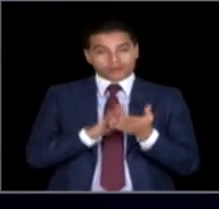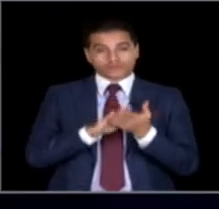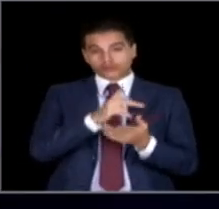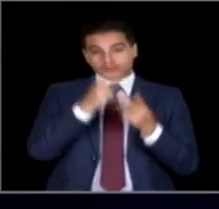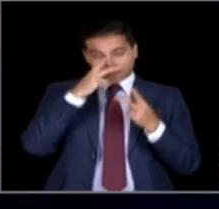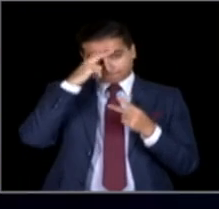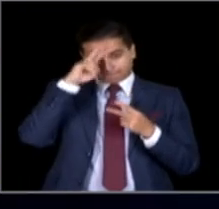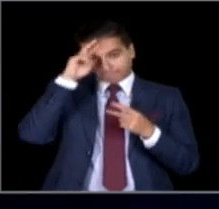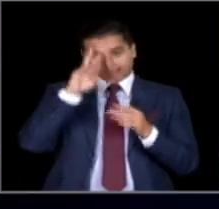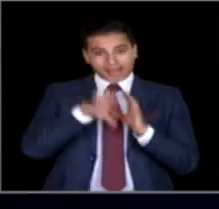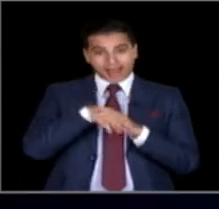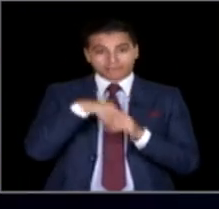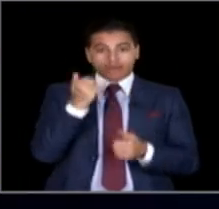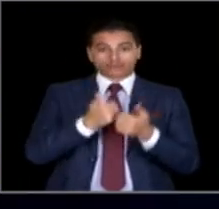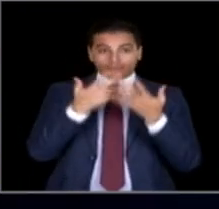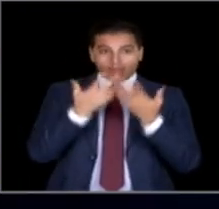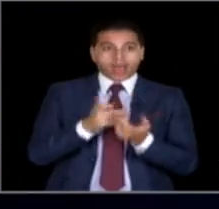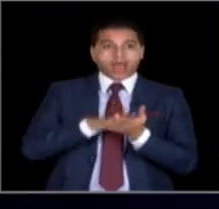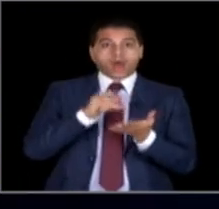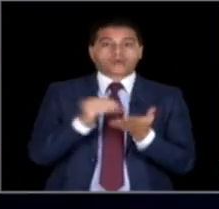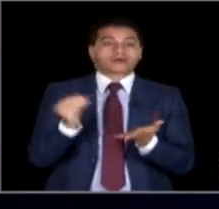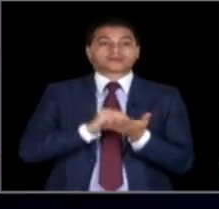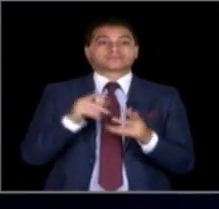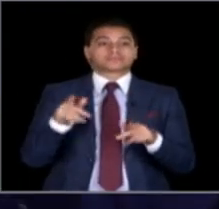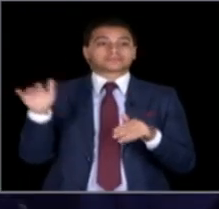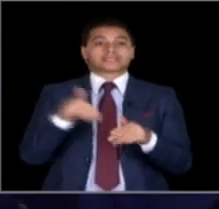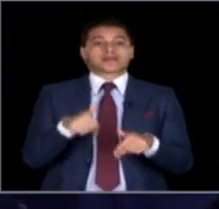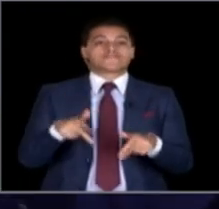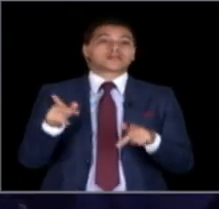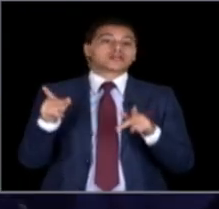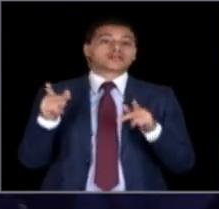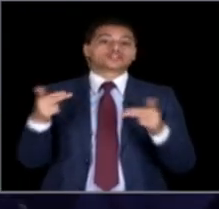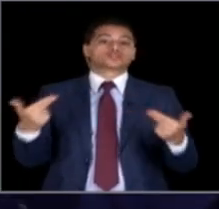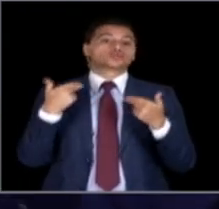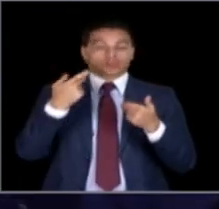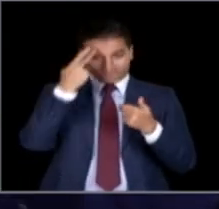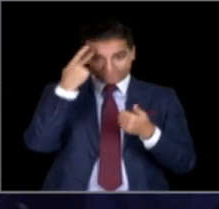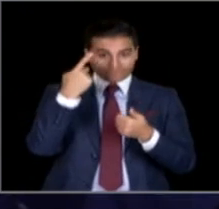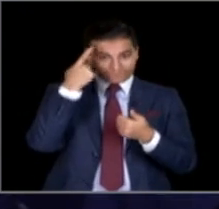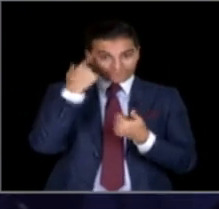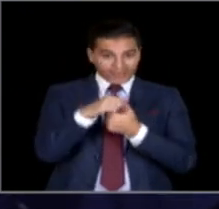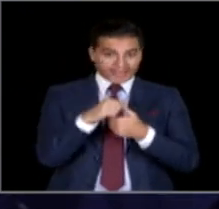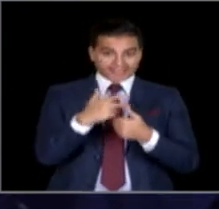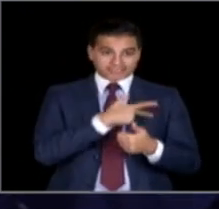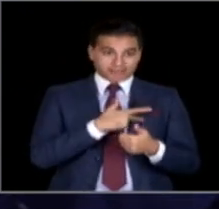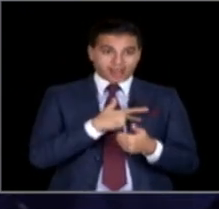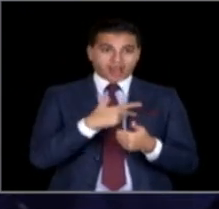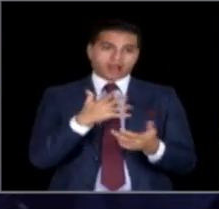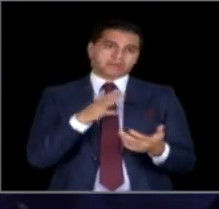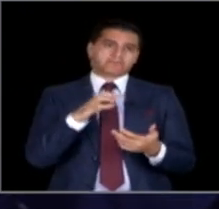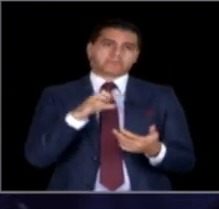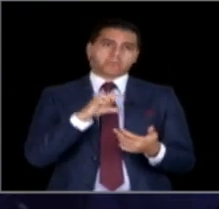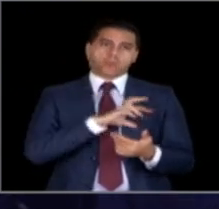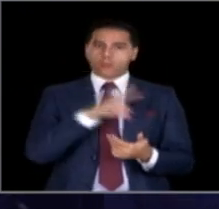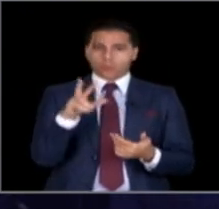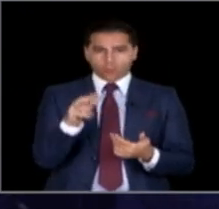اللي كان بيعملك التصفيات لما جيت الاستوديو هنا؟ فاكر اسمها؟ فاكر ولاء؟ ايوه فاكر.